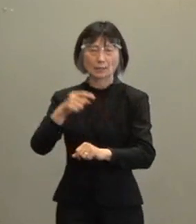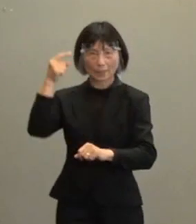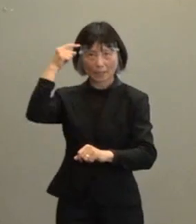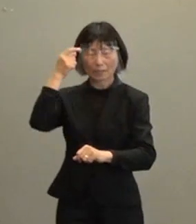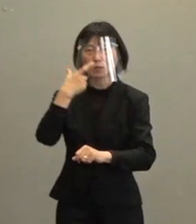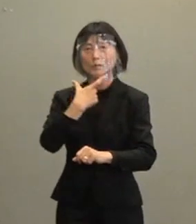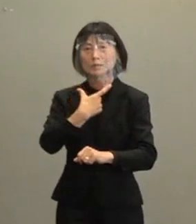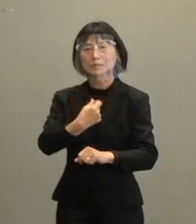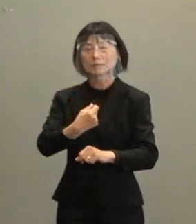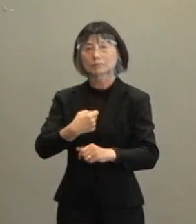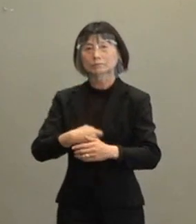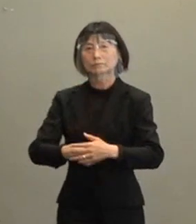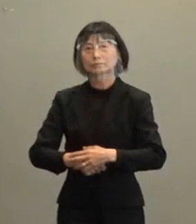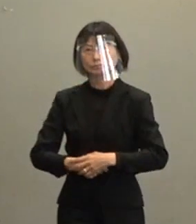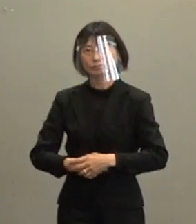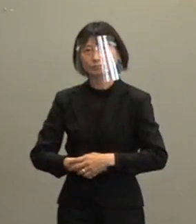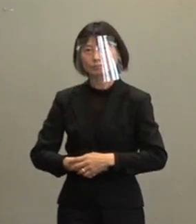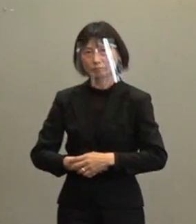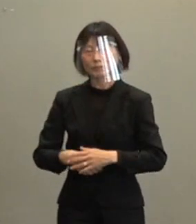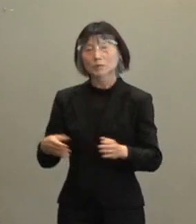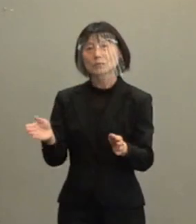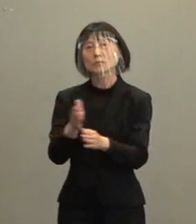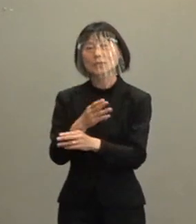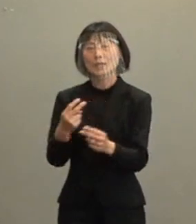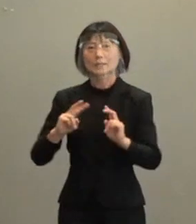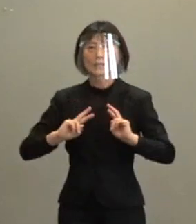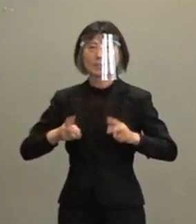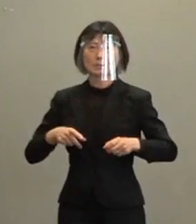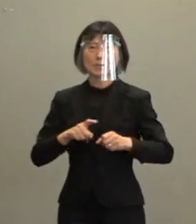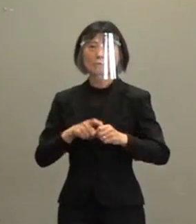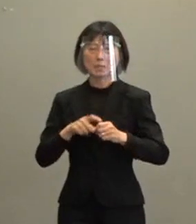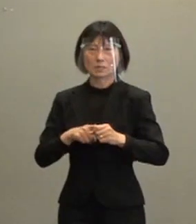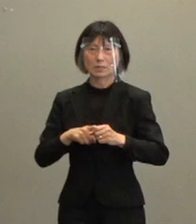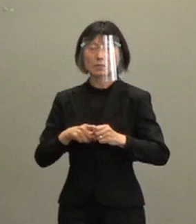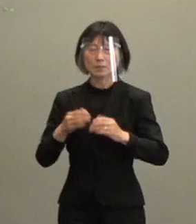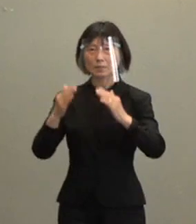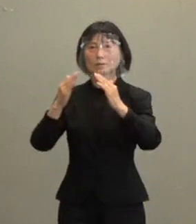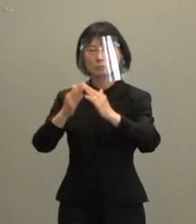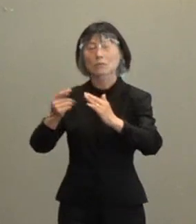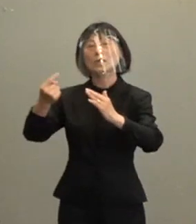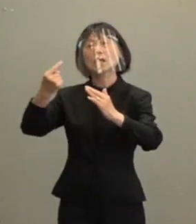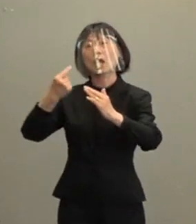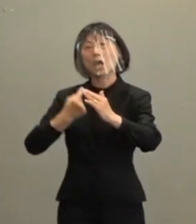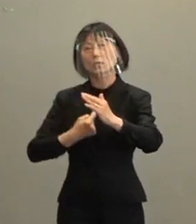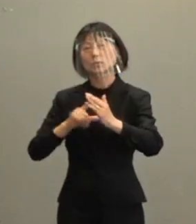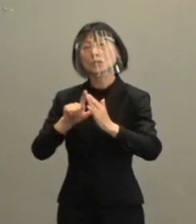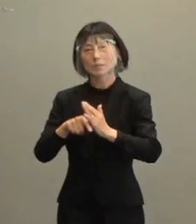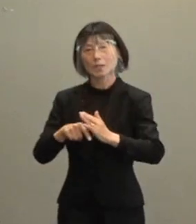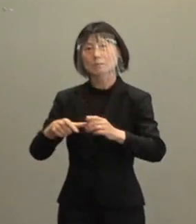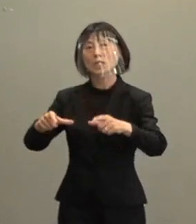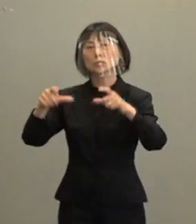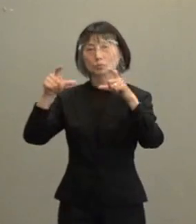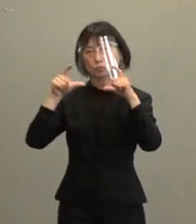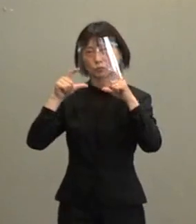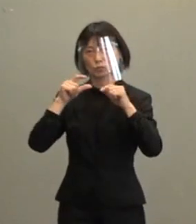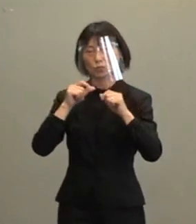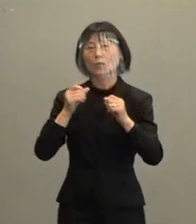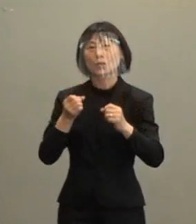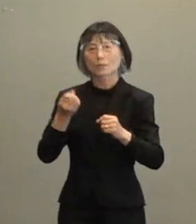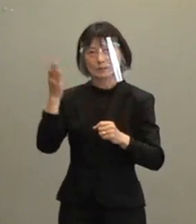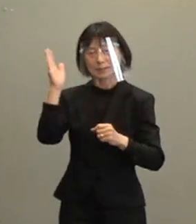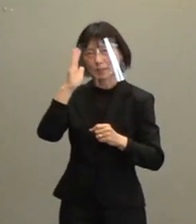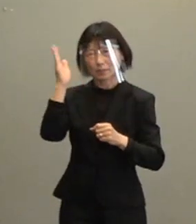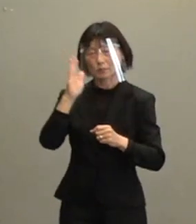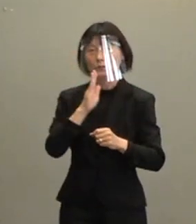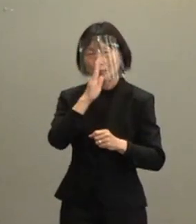たいと思います。なお、休憩や着替えのためなどの着替えなどのために屋内に入るときにはマスクの着用を忘れないよう